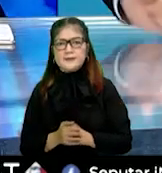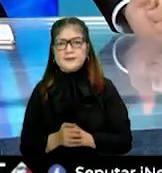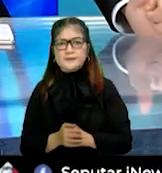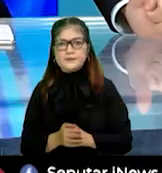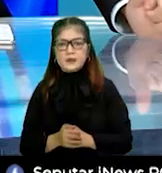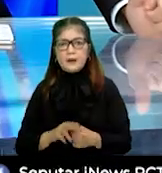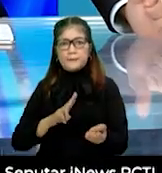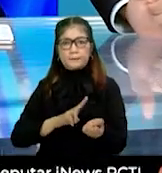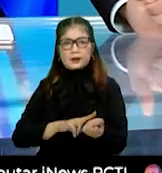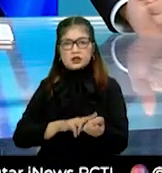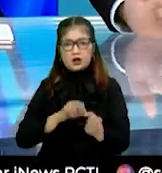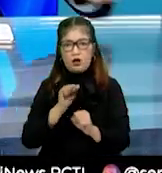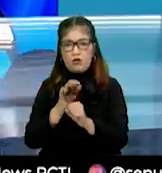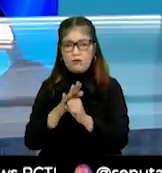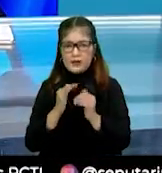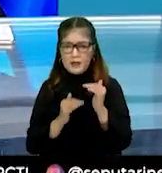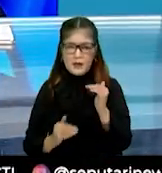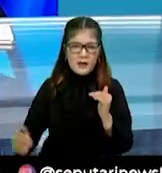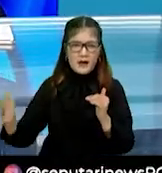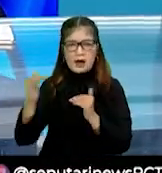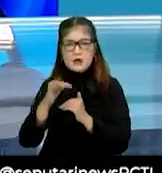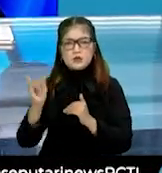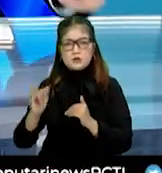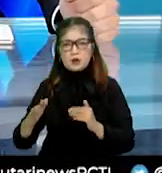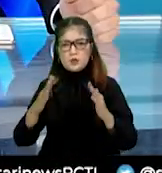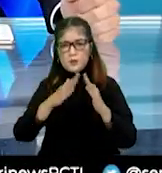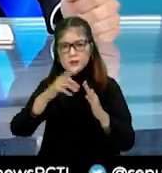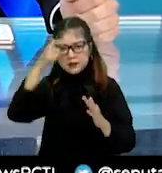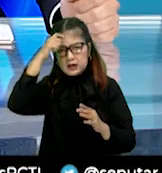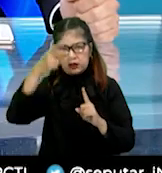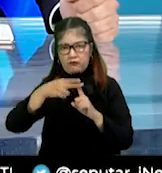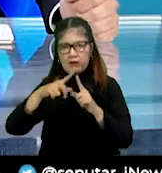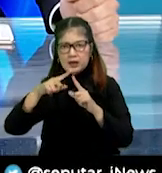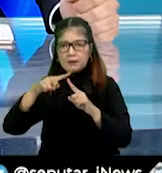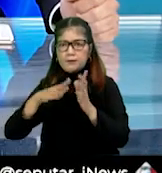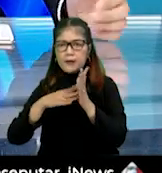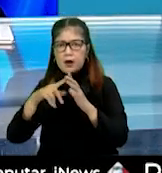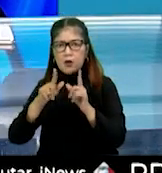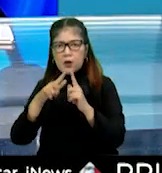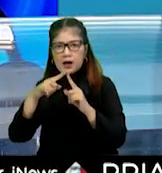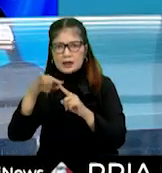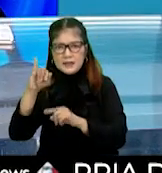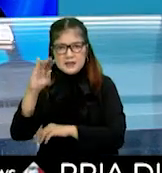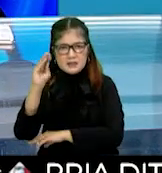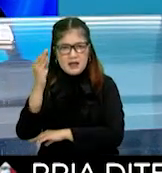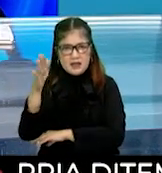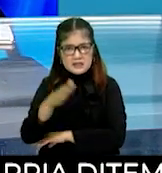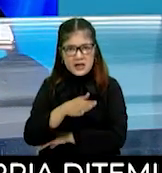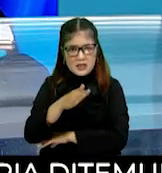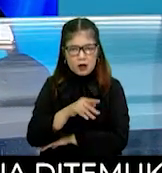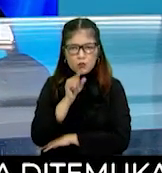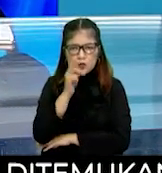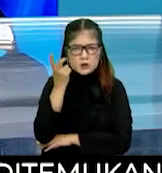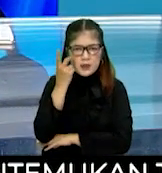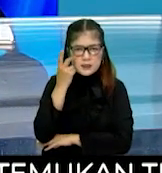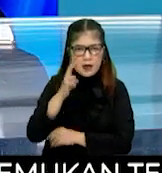Baik, pemirsa, peningkatan pasien COVID-19 juga terjadi di RSUP Fatmawati, Jakarta Selatan. Untuk mengantisipasi lonjakan pasien,